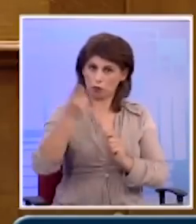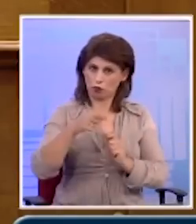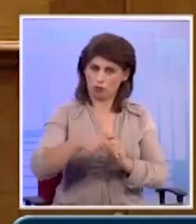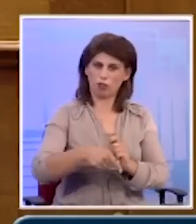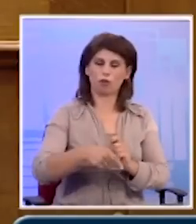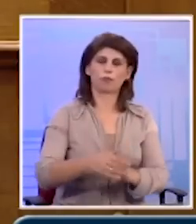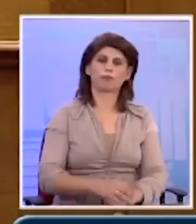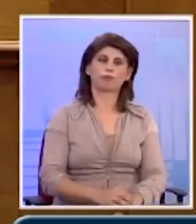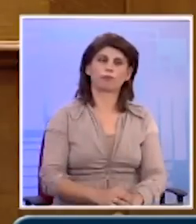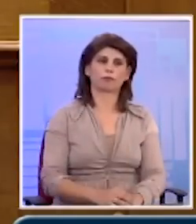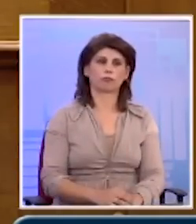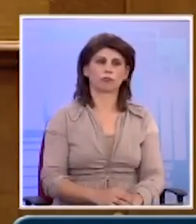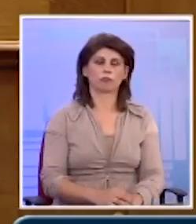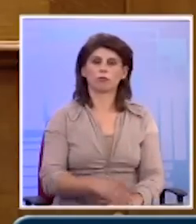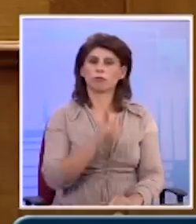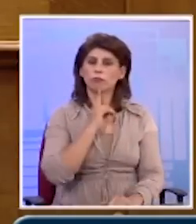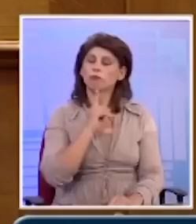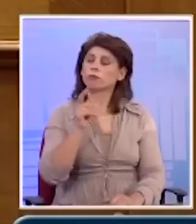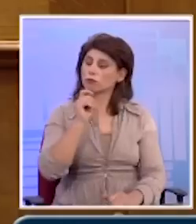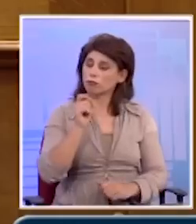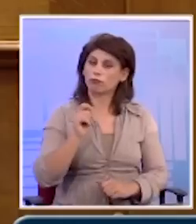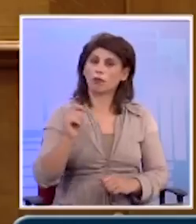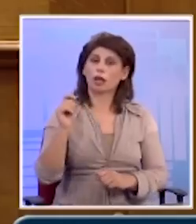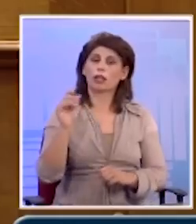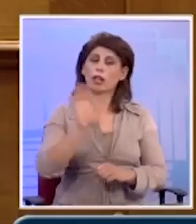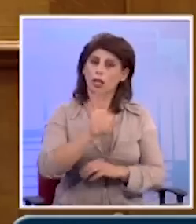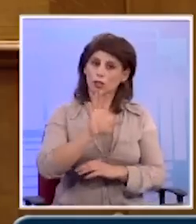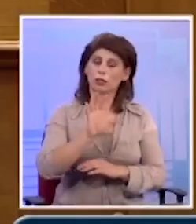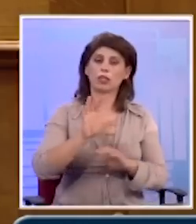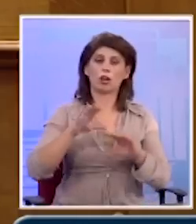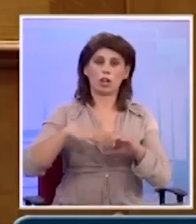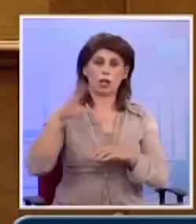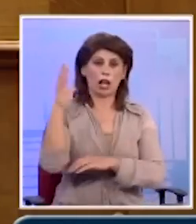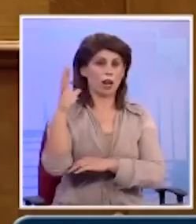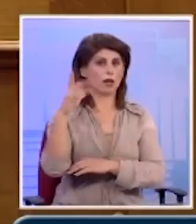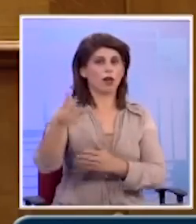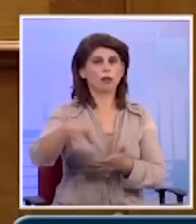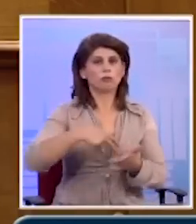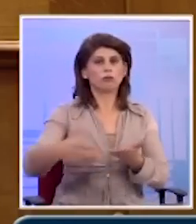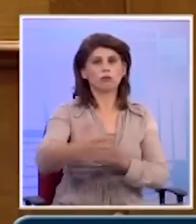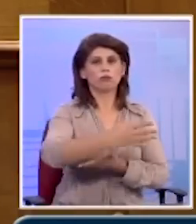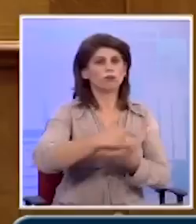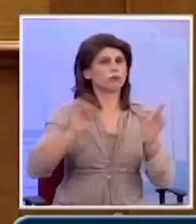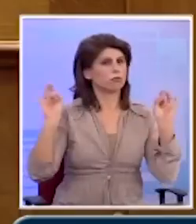αυτό, όπως άλλωστε συνομολογείται από τους τηλεοπτικούς σταθμούς, δεν έχει εισπραχθεί τίποτα.